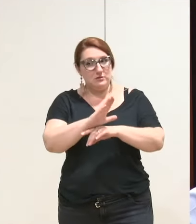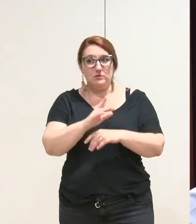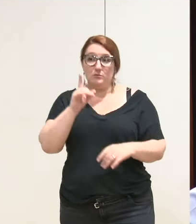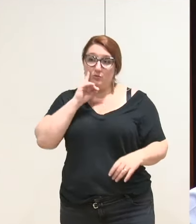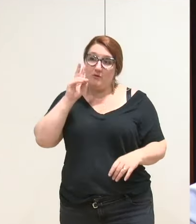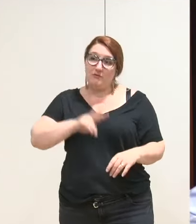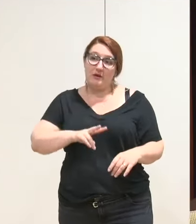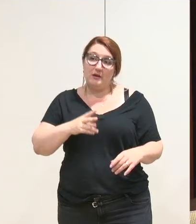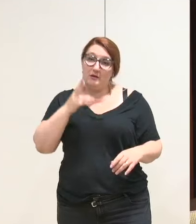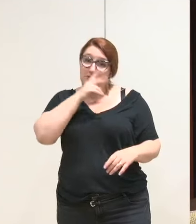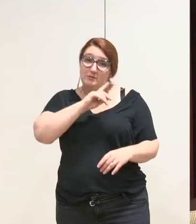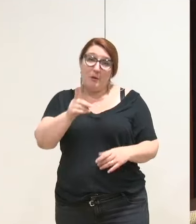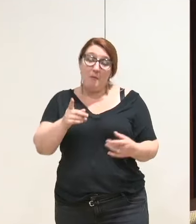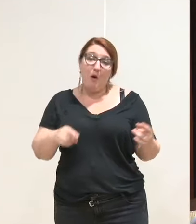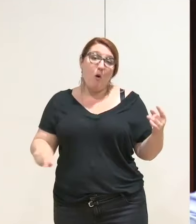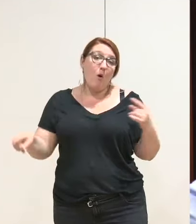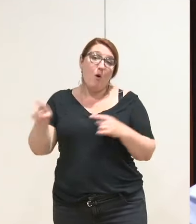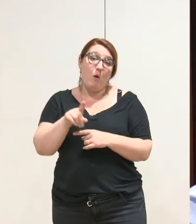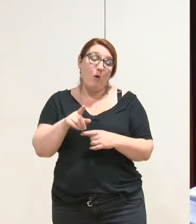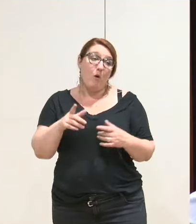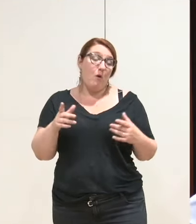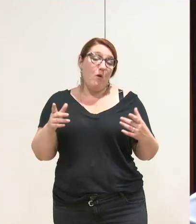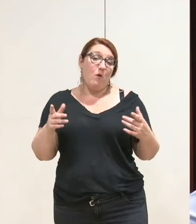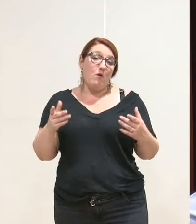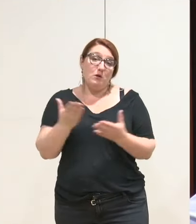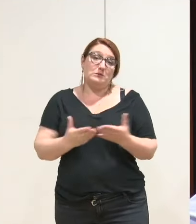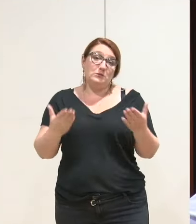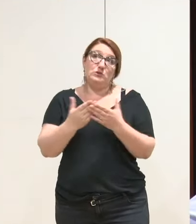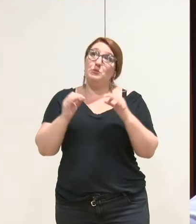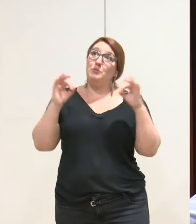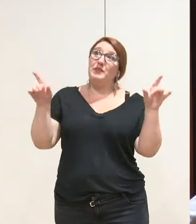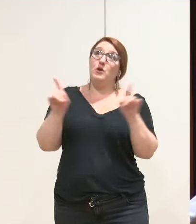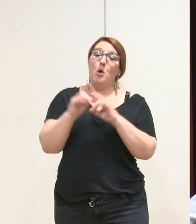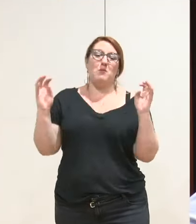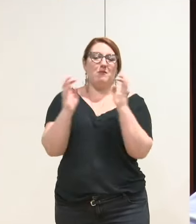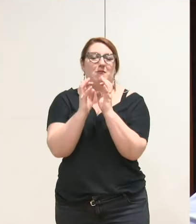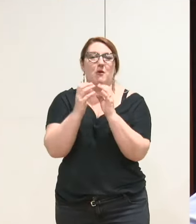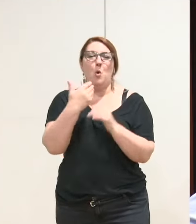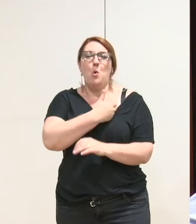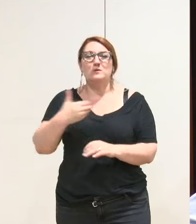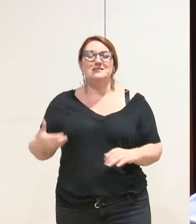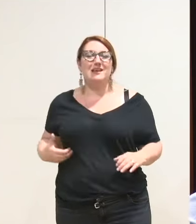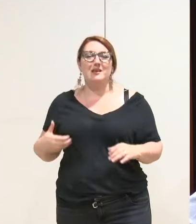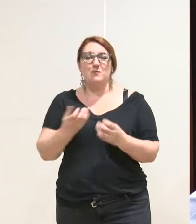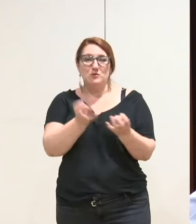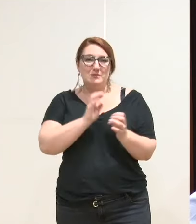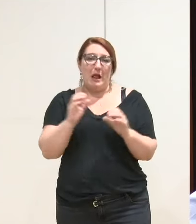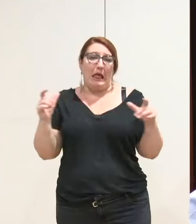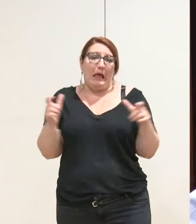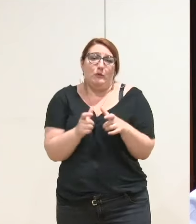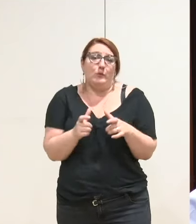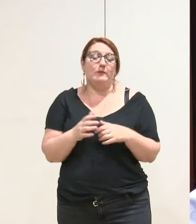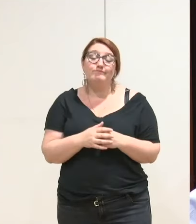marrant pour tout le monde de le faire uniquement pratiquement dans une configuration de conseil municipal réduit bon euh il faudra peut-être qu'à l'avenir on